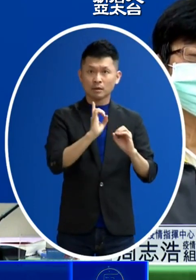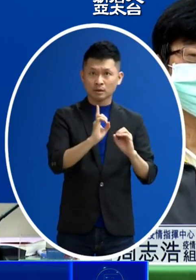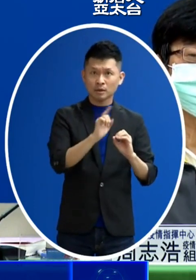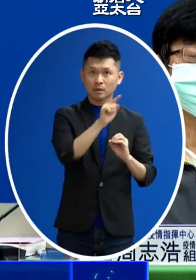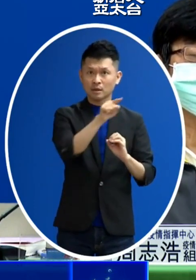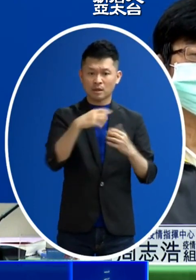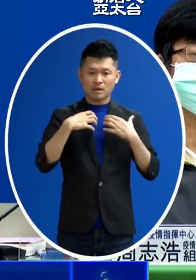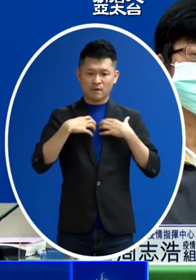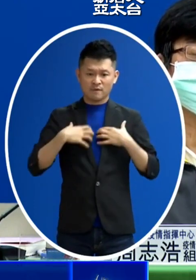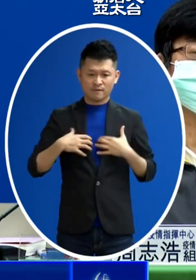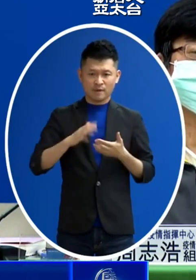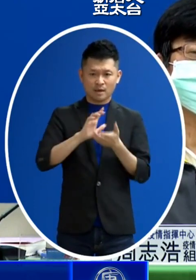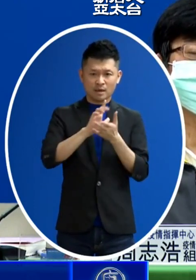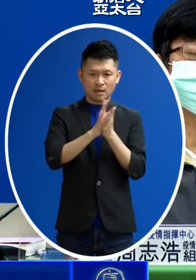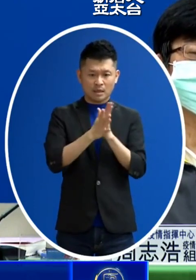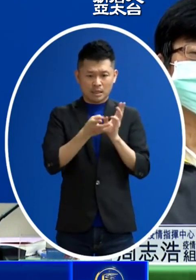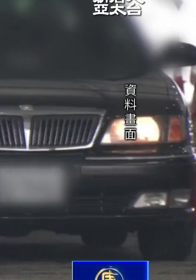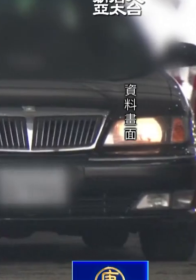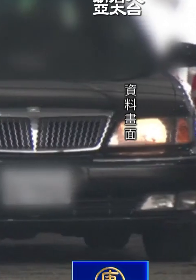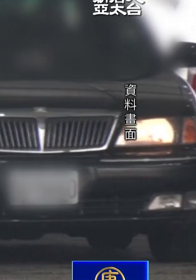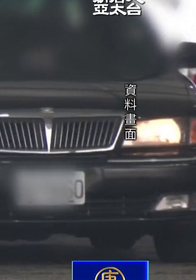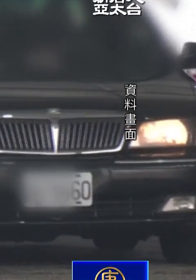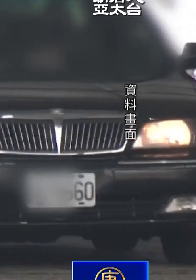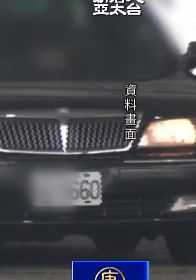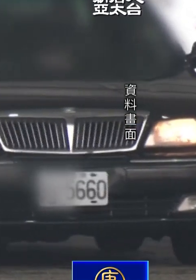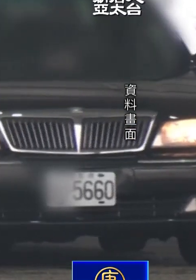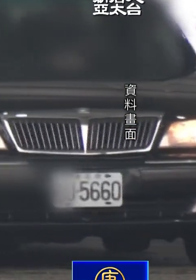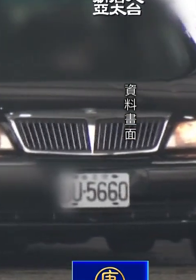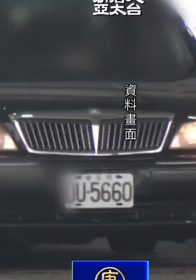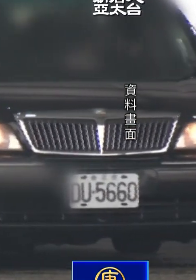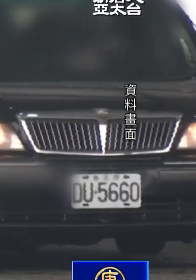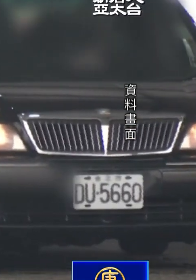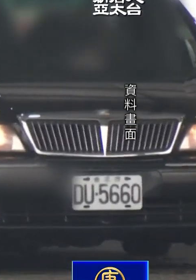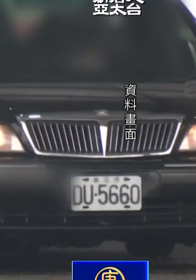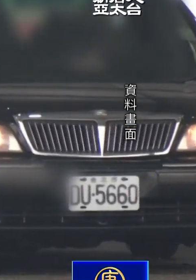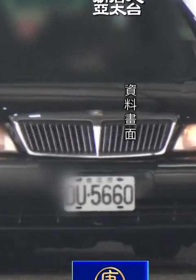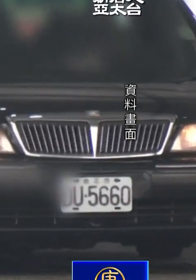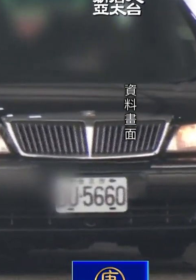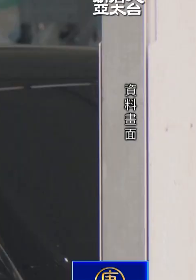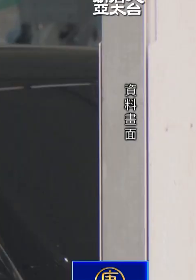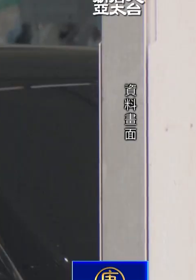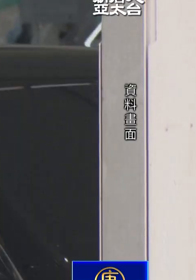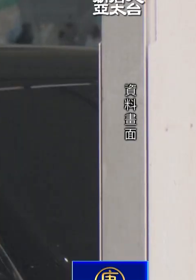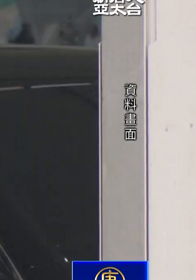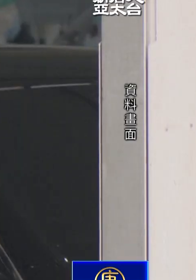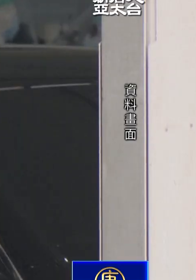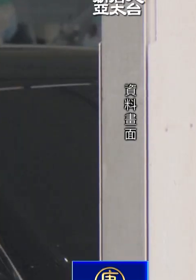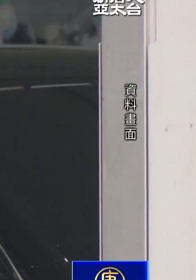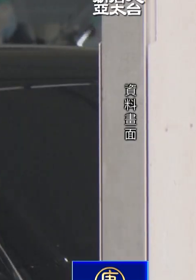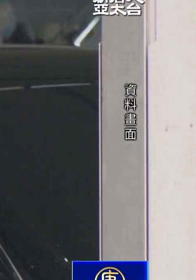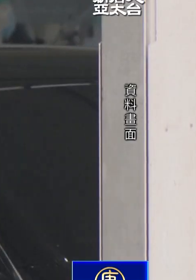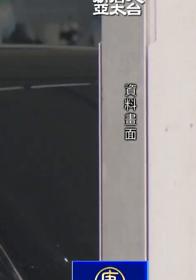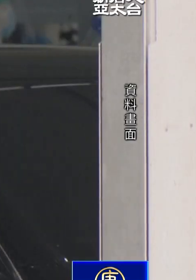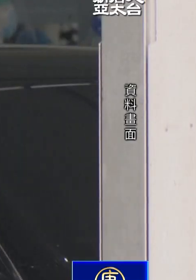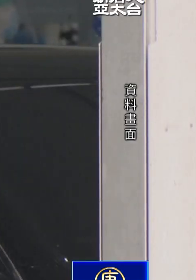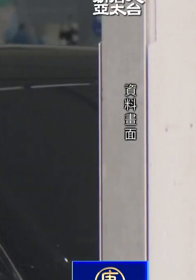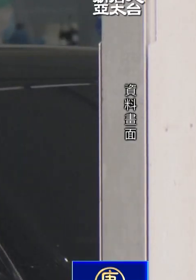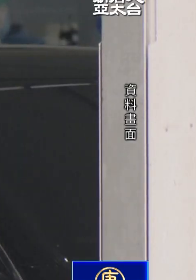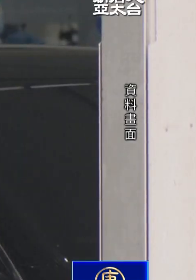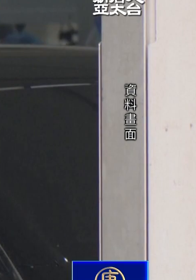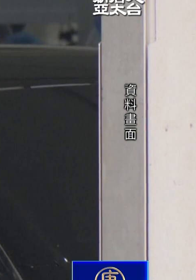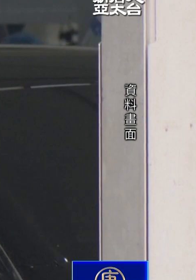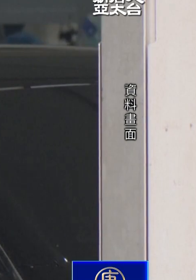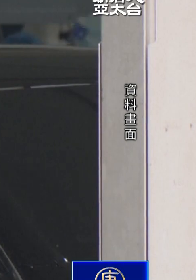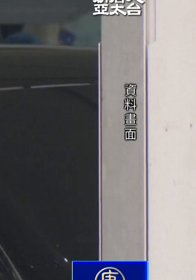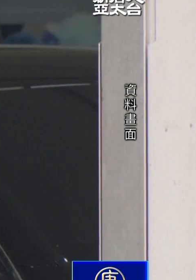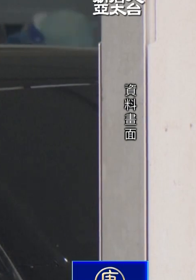肺纤维化等等这些的后遗症。 但罗一军表示，这波 Omicron 疫情到长新冠门诊就医的患者看